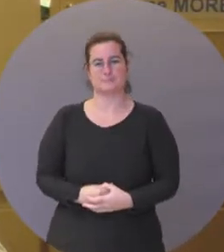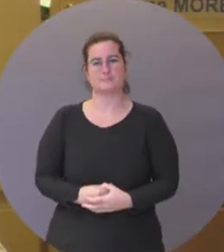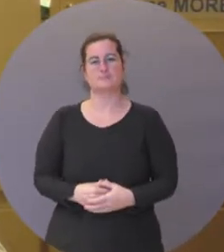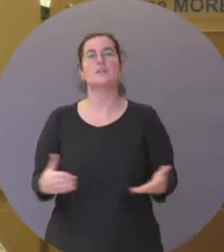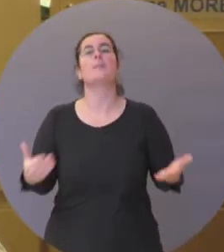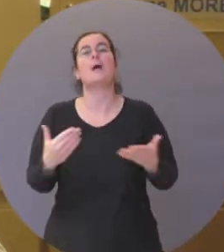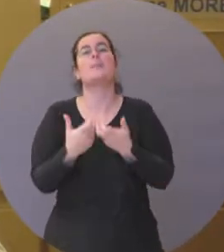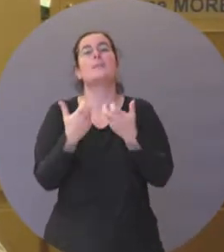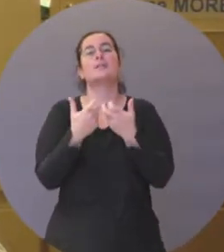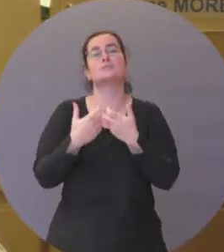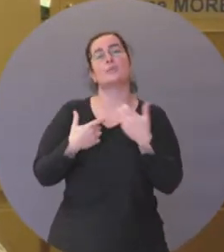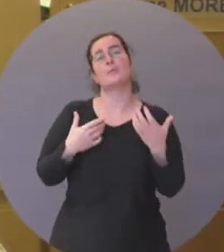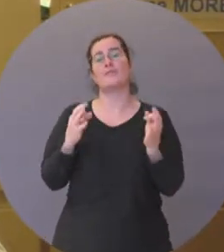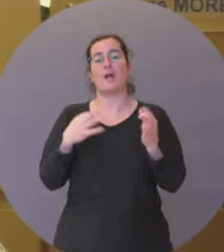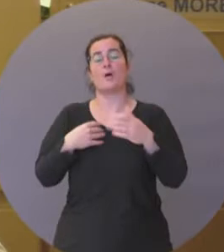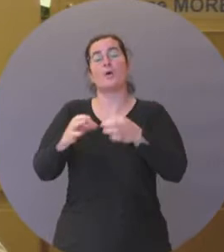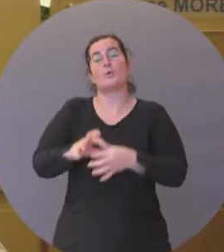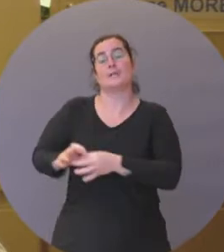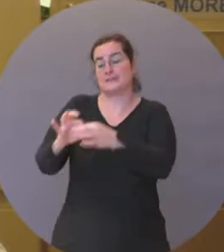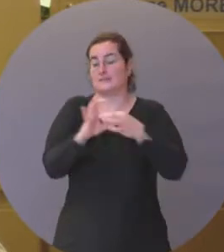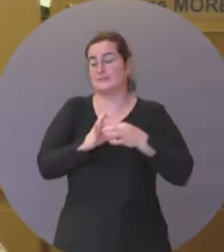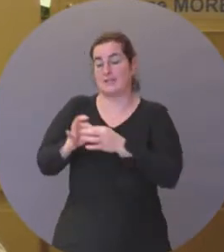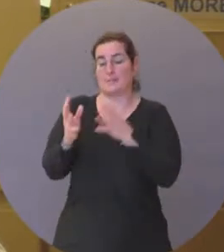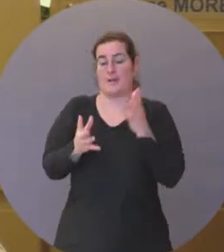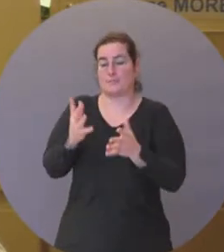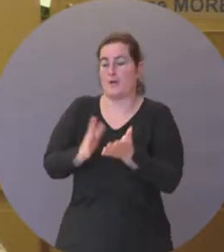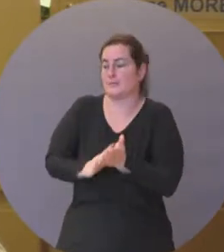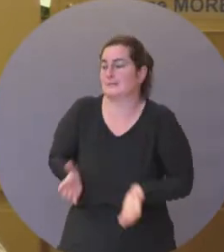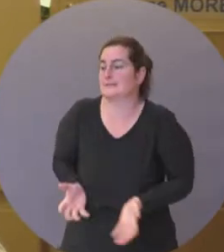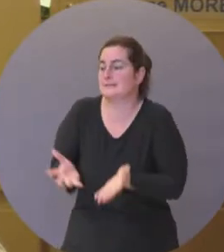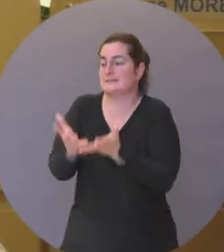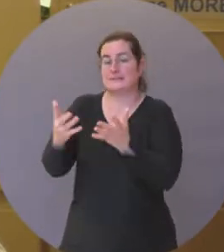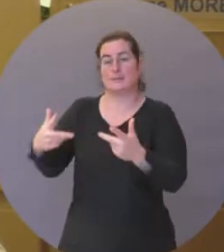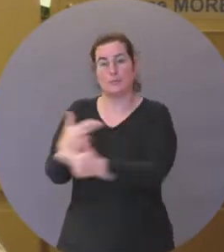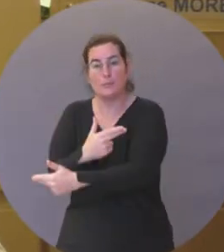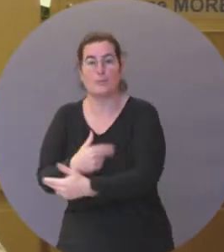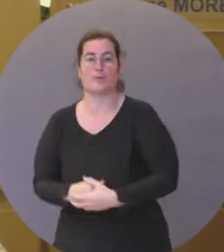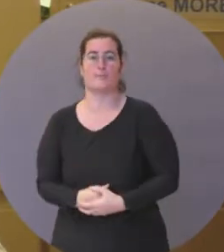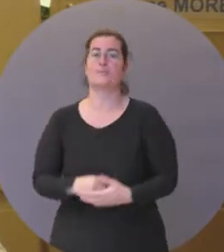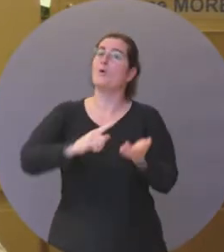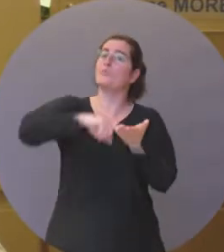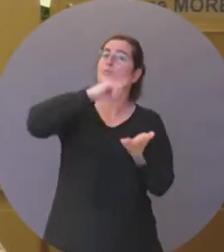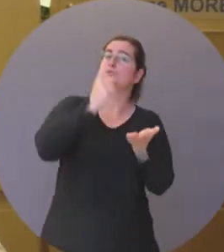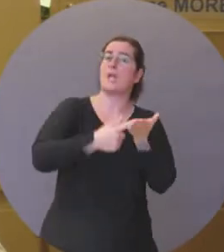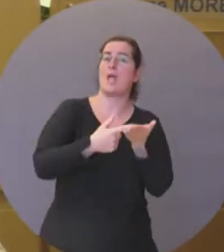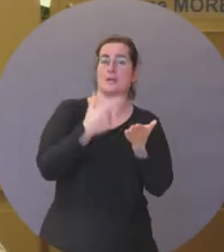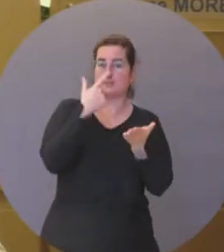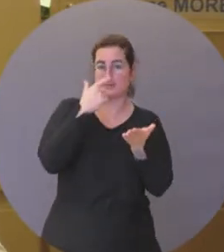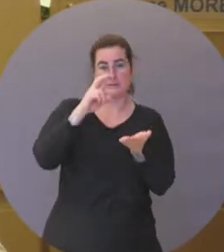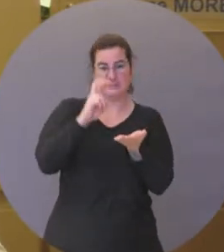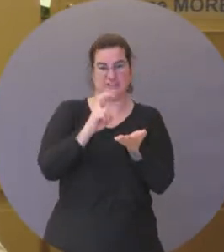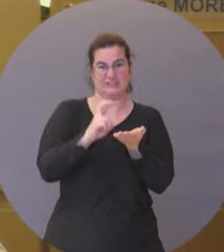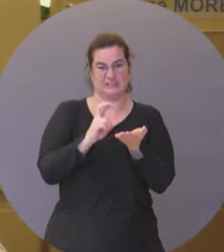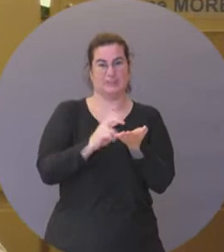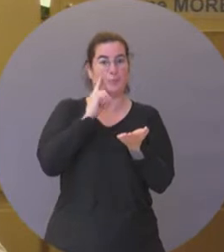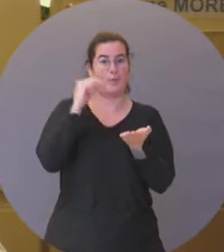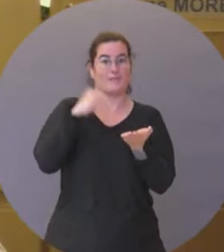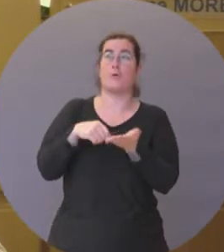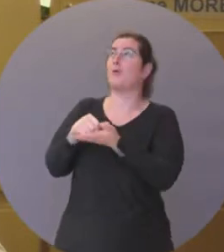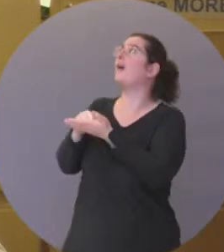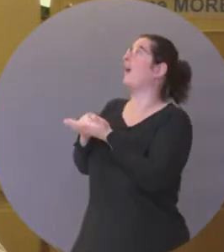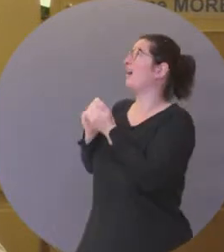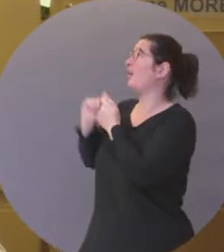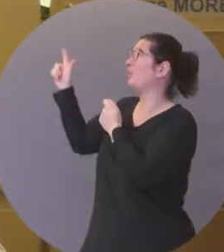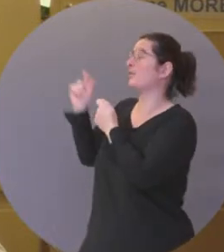purement supprimée par certaines collectivités contribution forcée fonctionnait dans les budgets locaux au titre du redescendant des finances de l'État notation